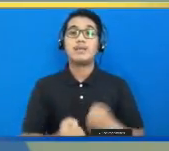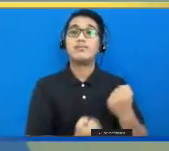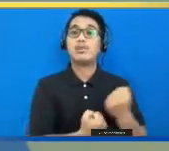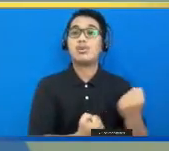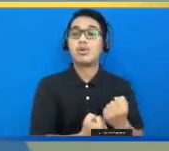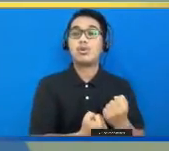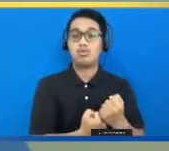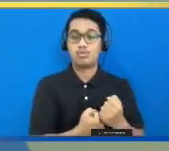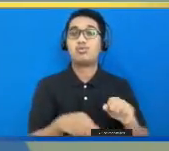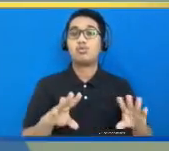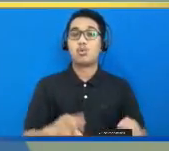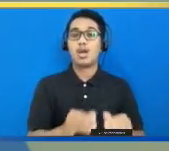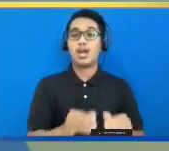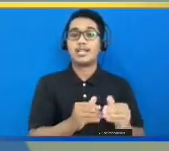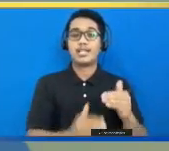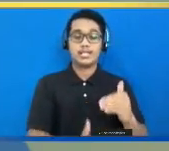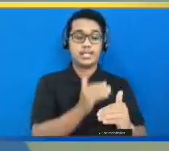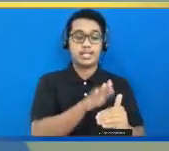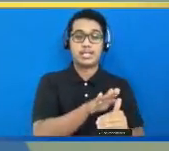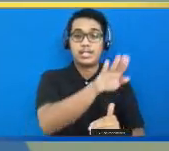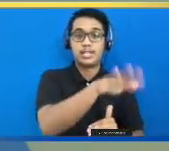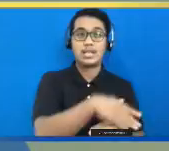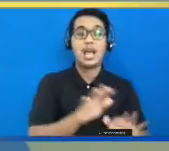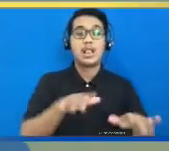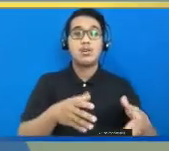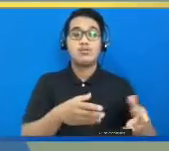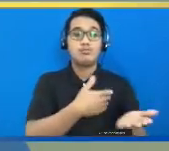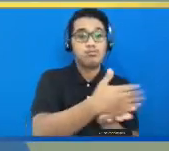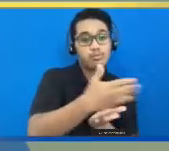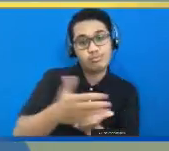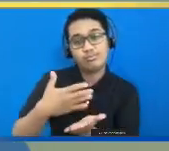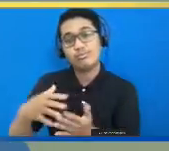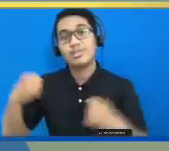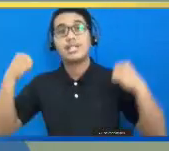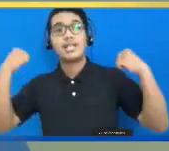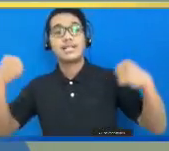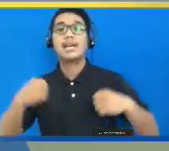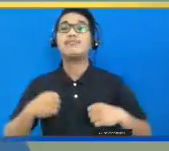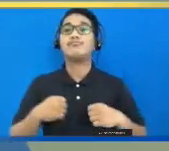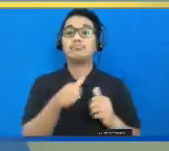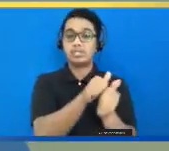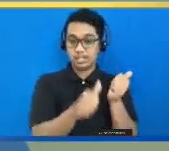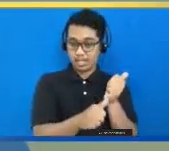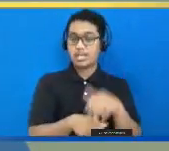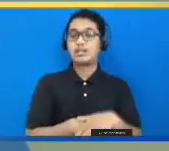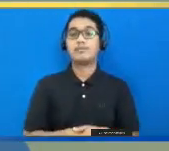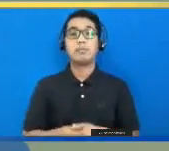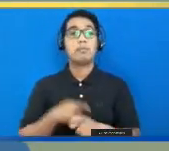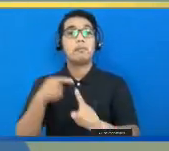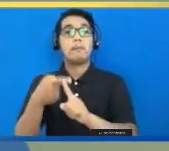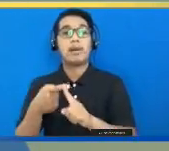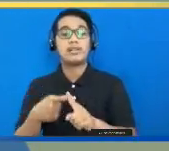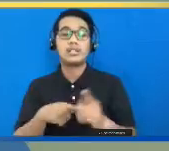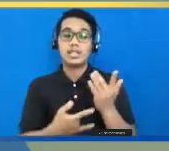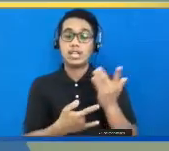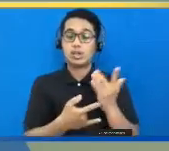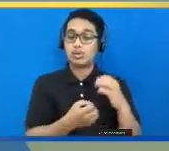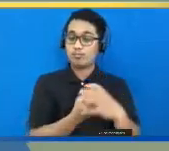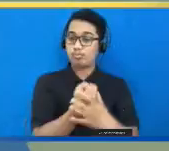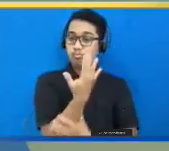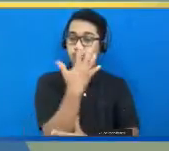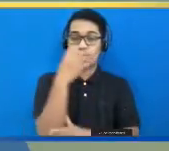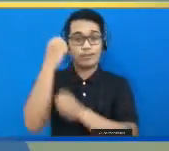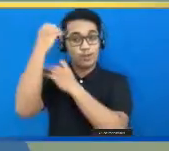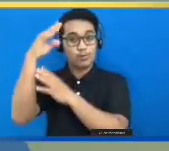peningkatan kualitas dan redistribusi tenaga kesehatan serta pengembangan teknologi informasi dalam